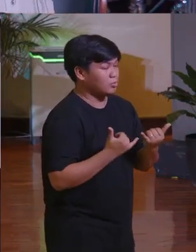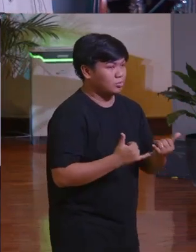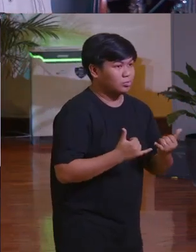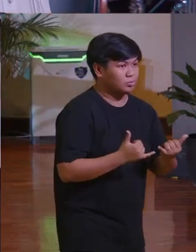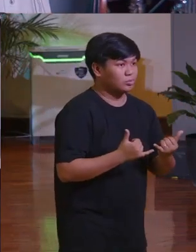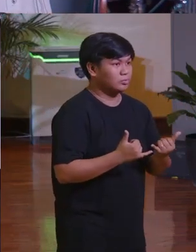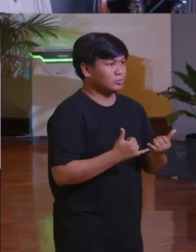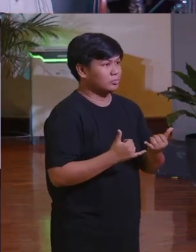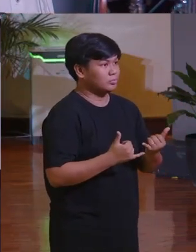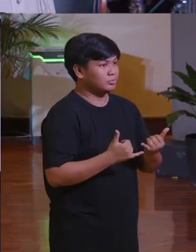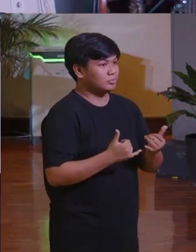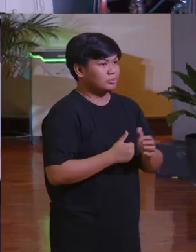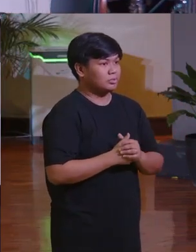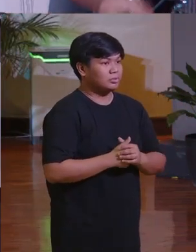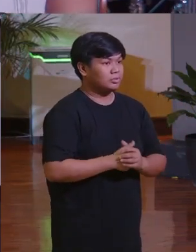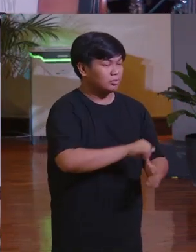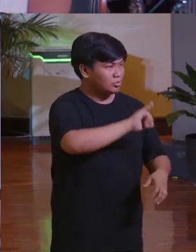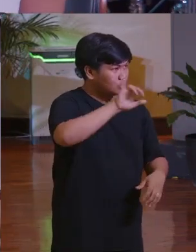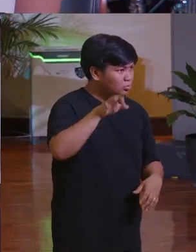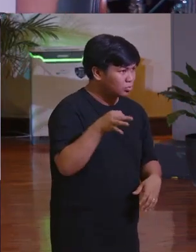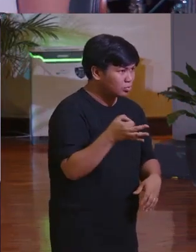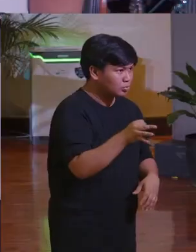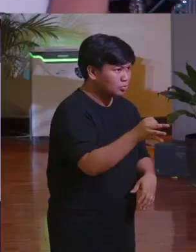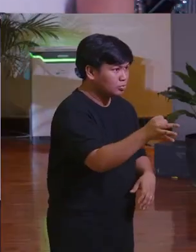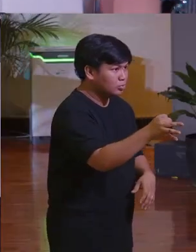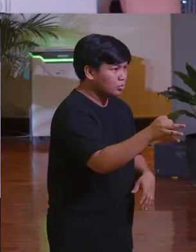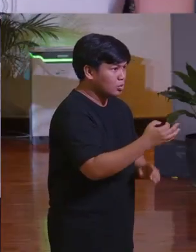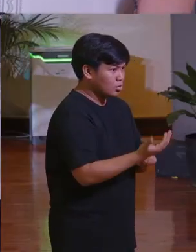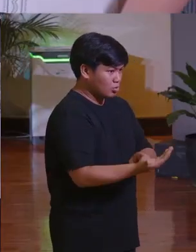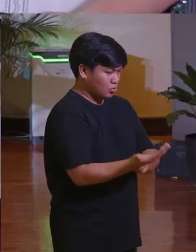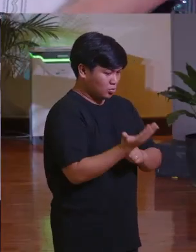ang portrayal ni Jonah ng sarili niya.